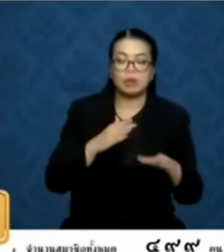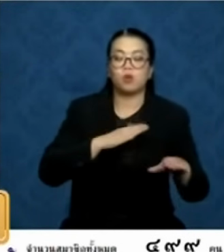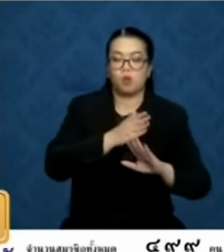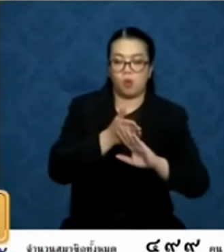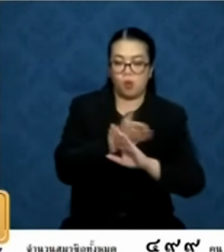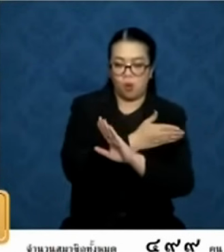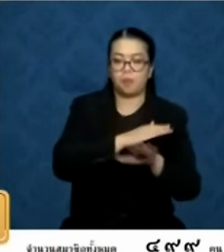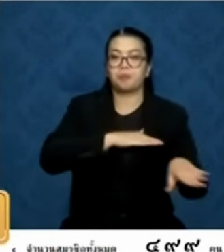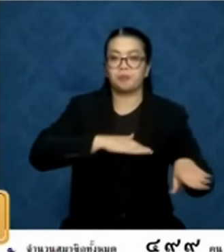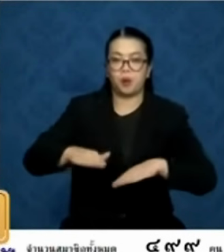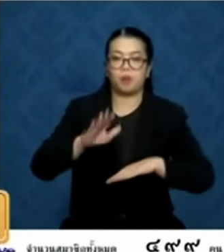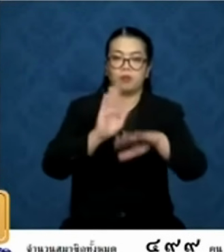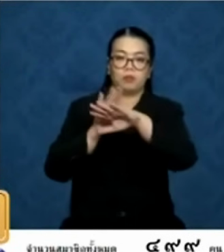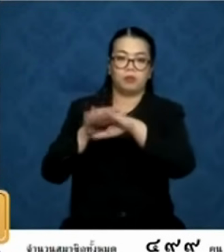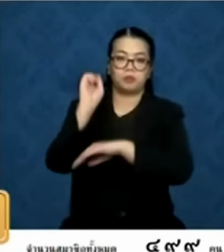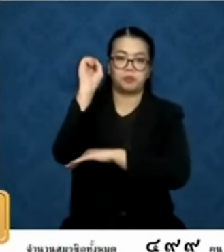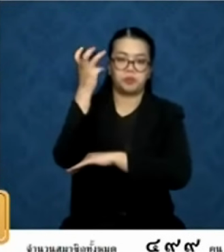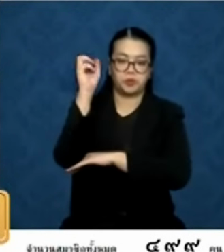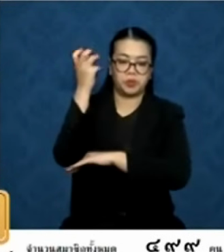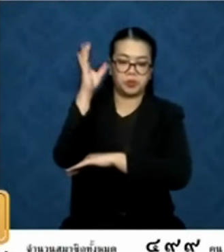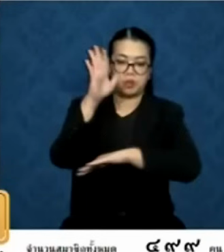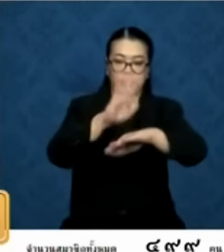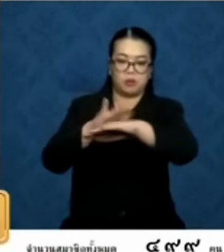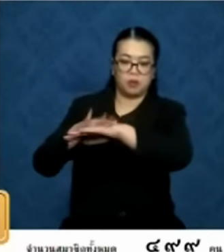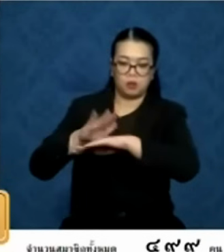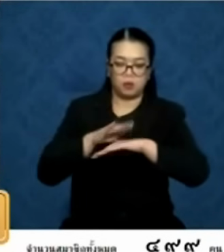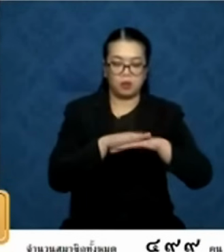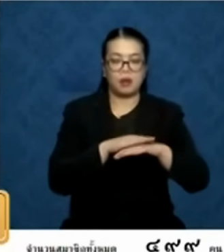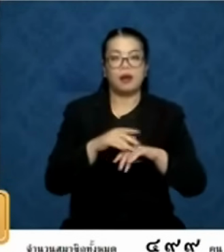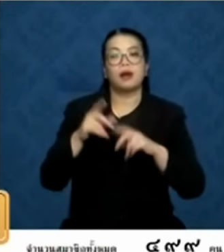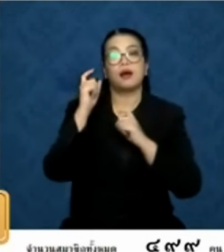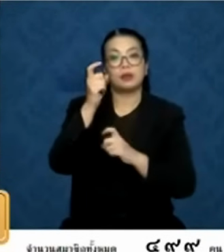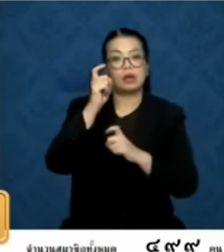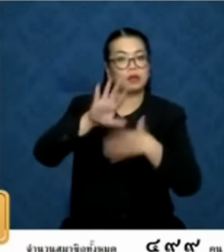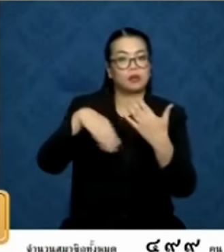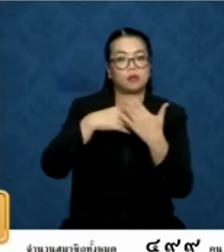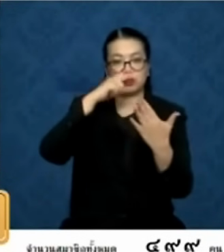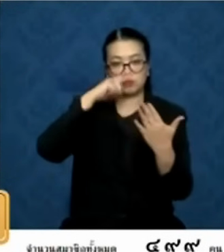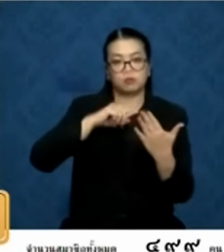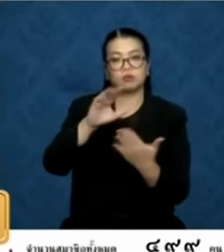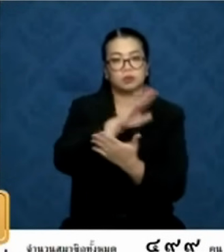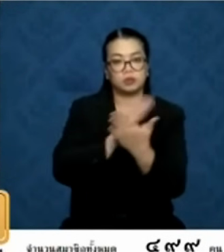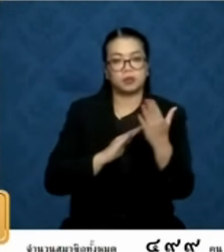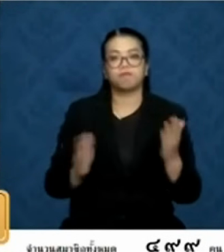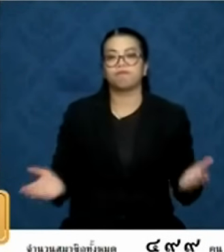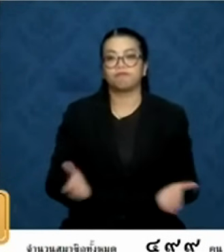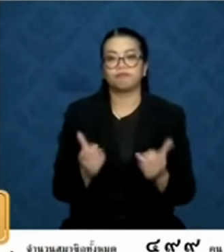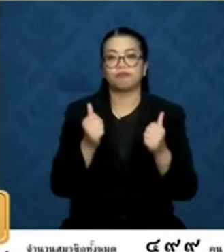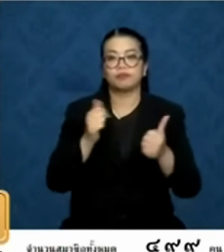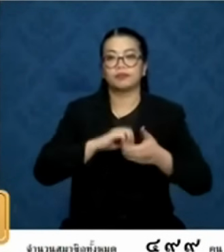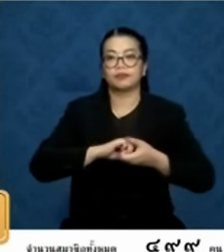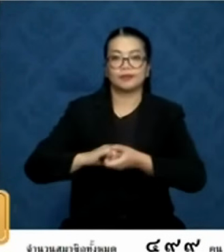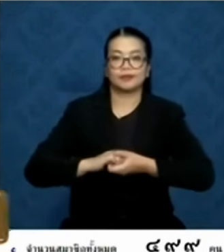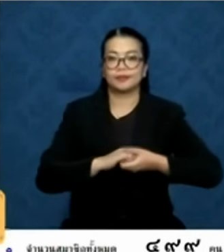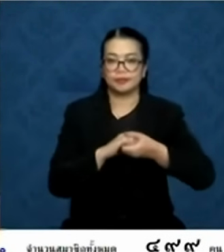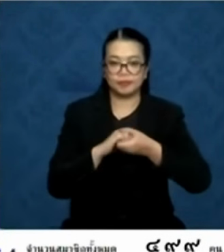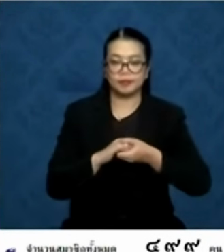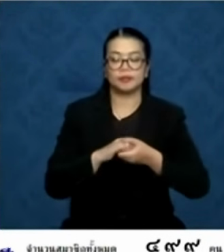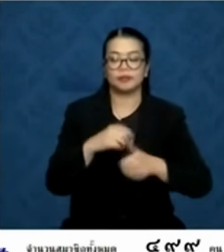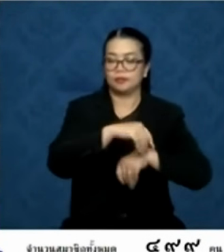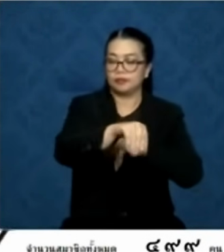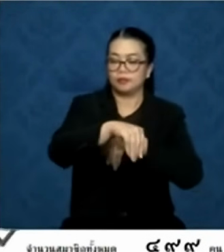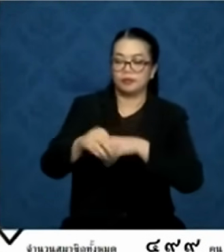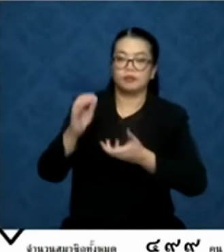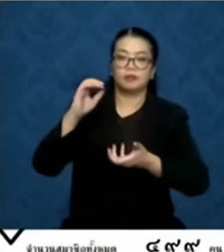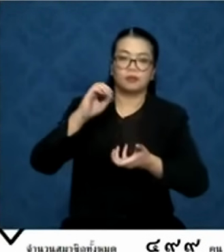บเตือนภัยให้ครอบคลุมพื้นที่เสี่ยงภัยทั่วประเทศรวมทั้งสร้างความร่วมมืออย่างบูรณาการจากทุกภาคส่วน